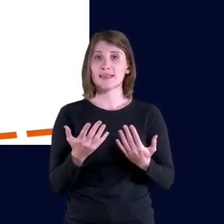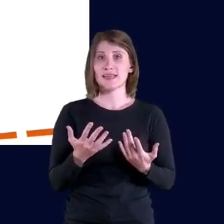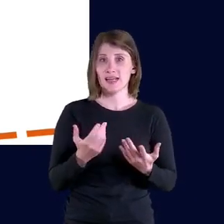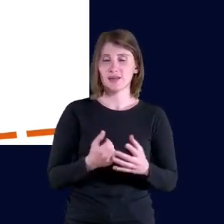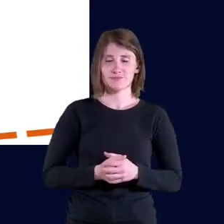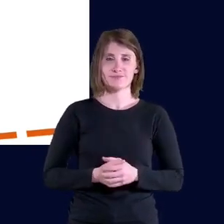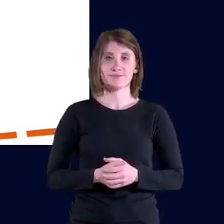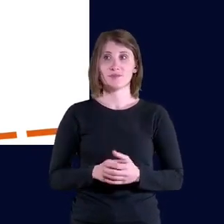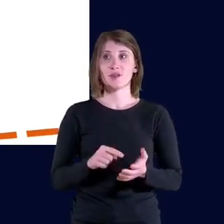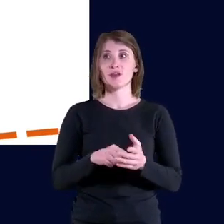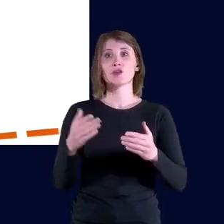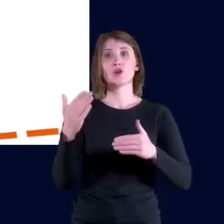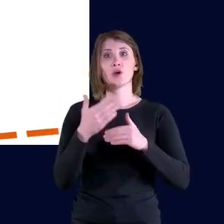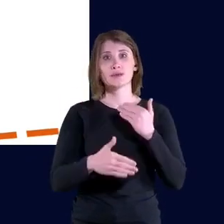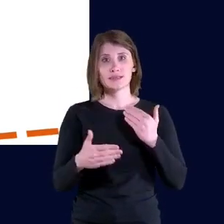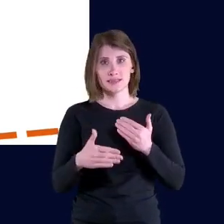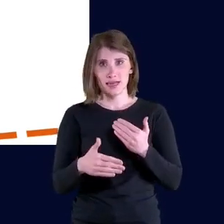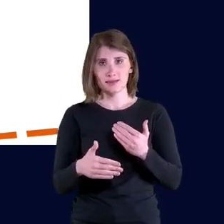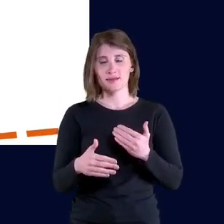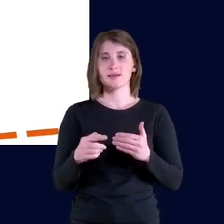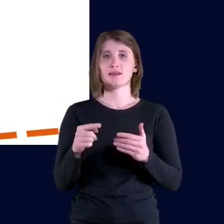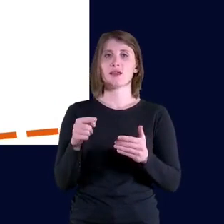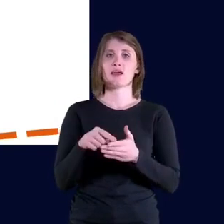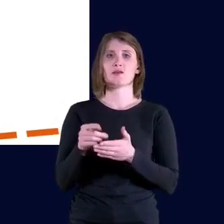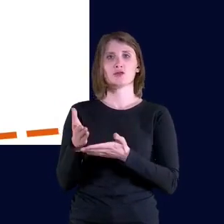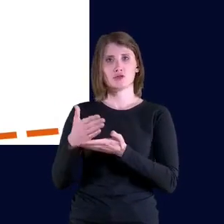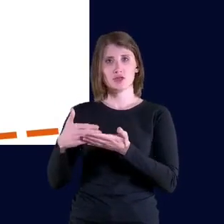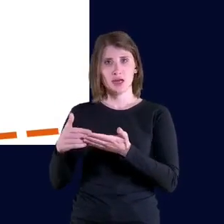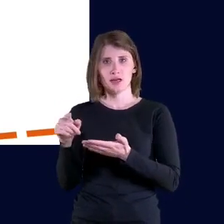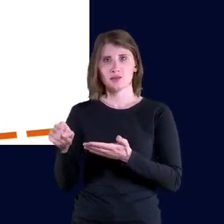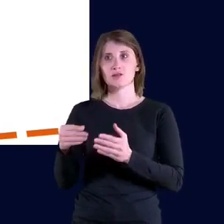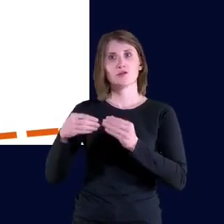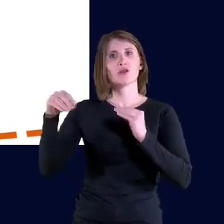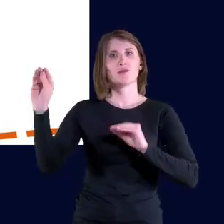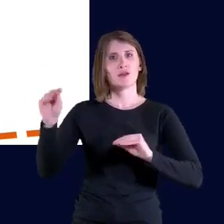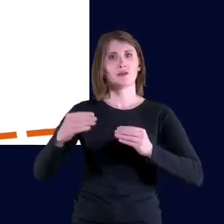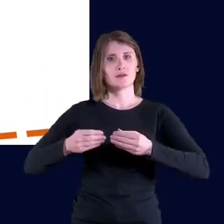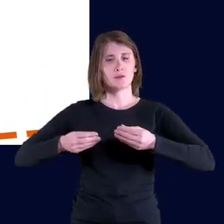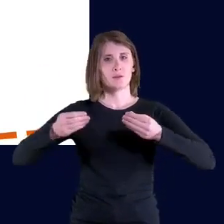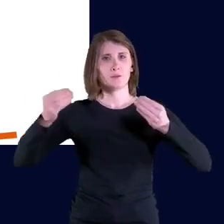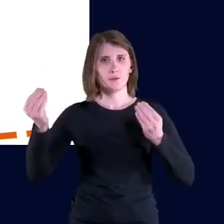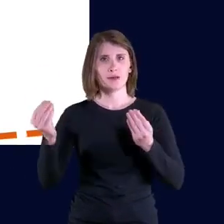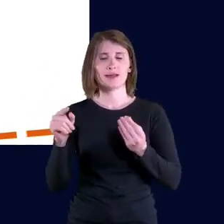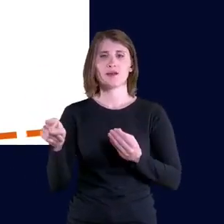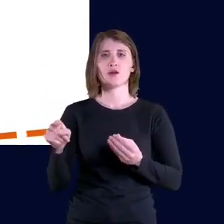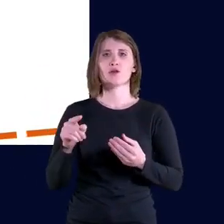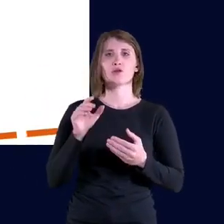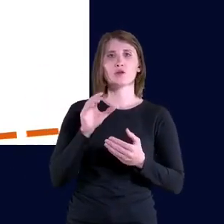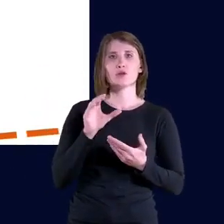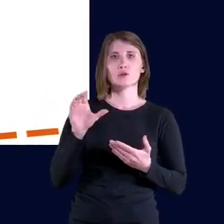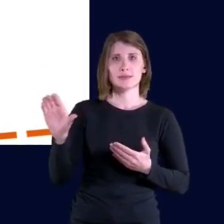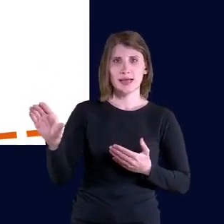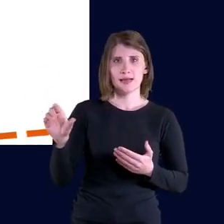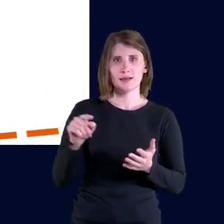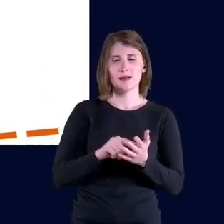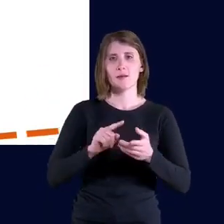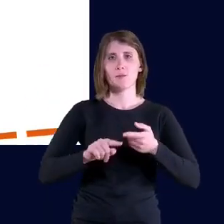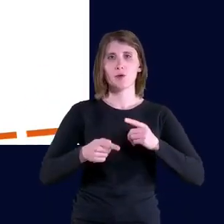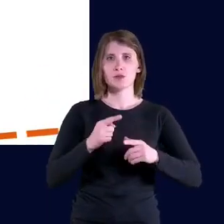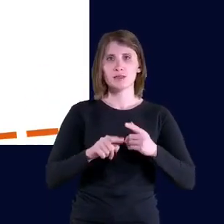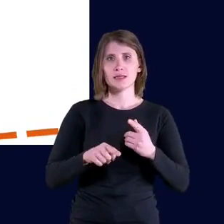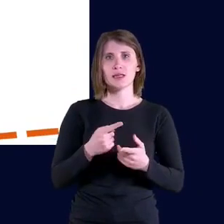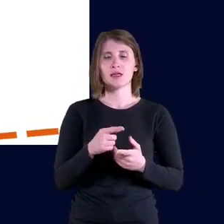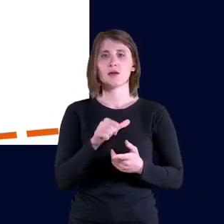ostatnią taką najbardziej rozbudowaną sekcją jest właśnie to dane dotyczące polityki